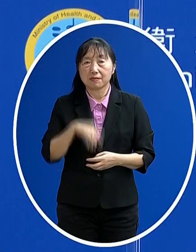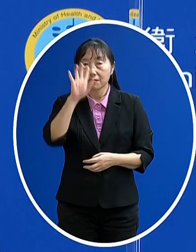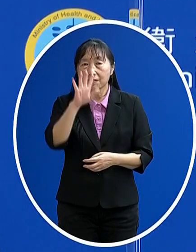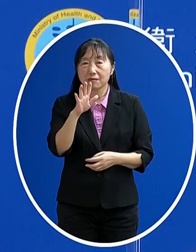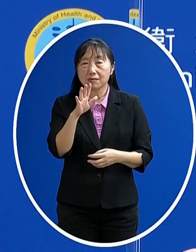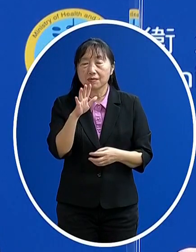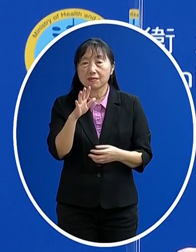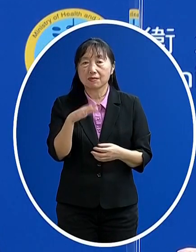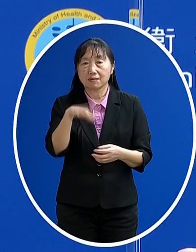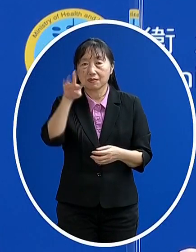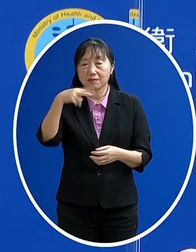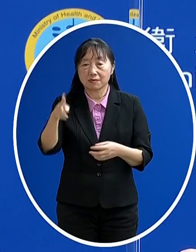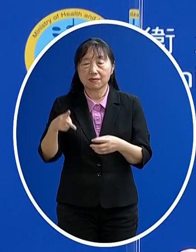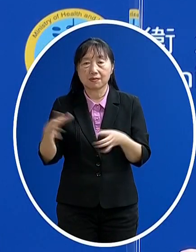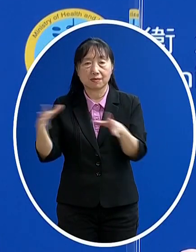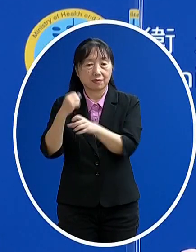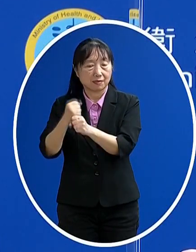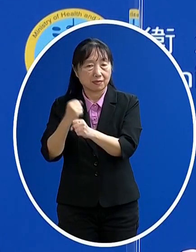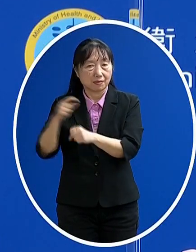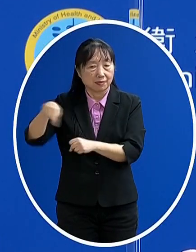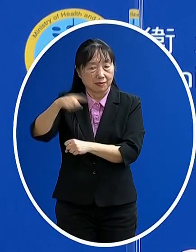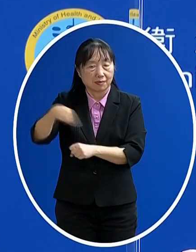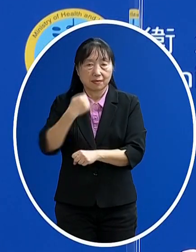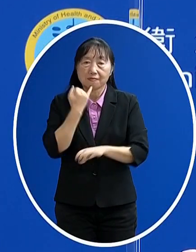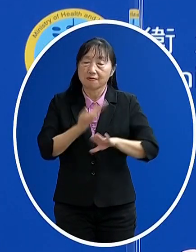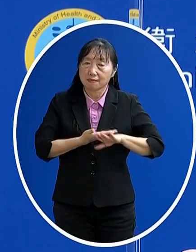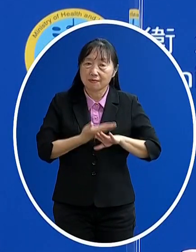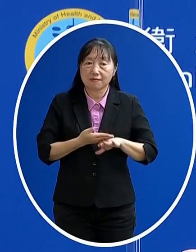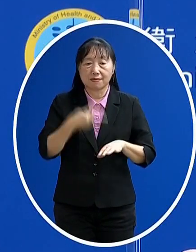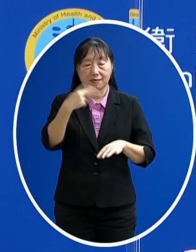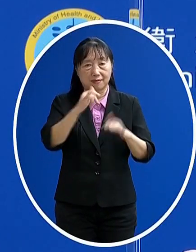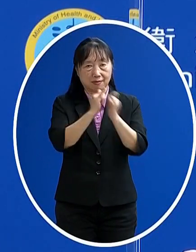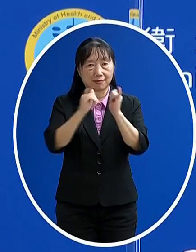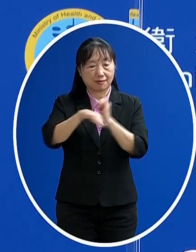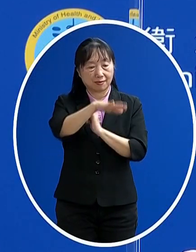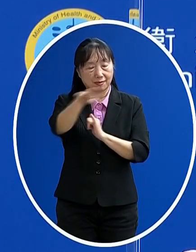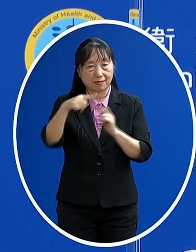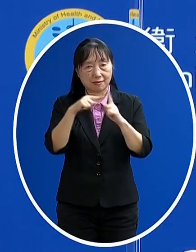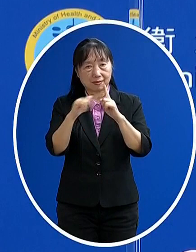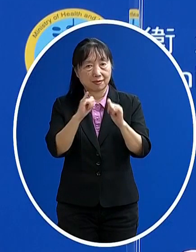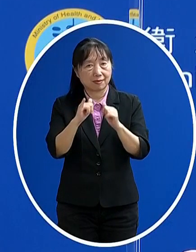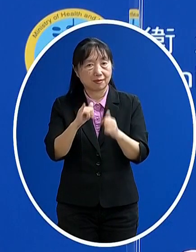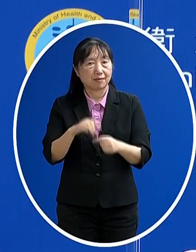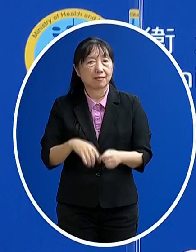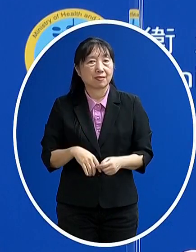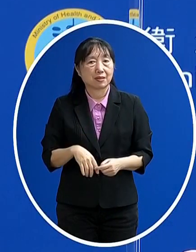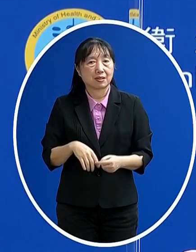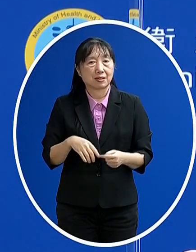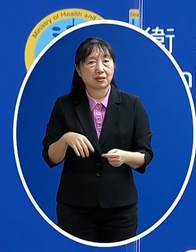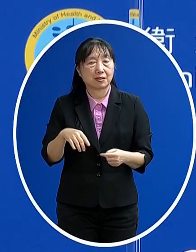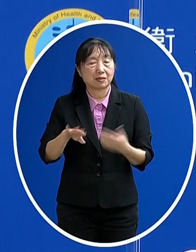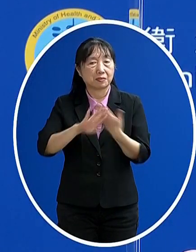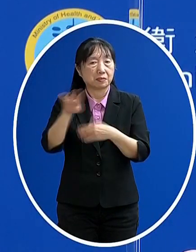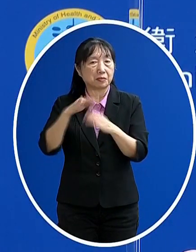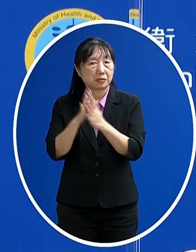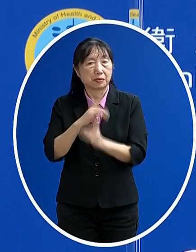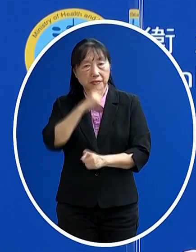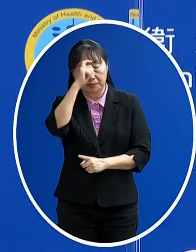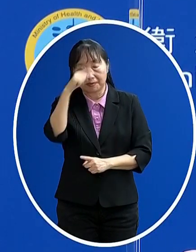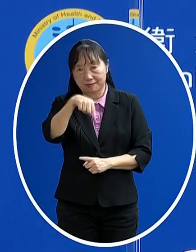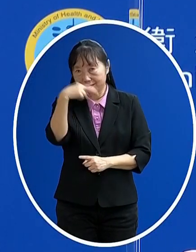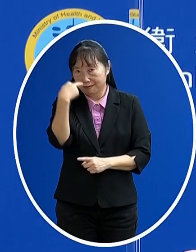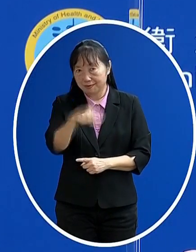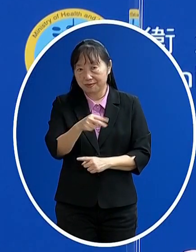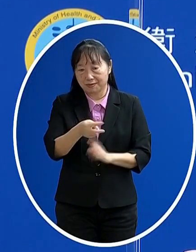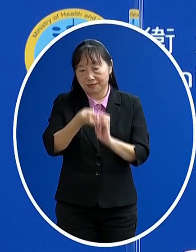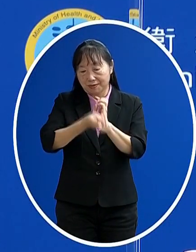部分同仁他们也可以更加的安心，或者社会大众有些外面也有一些期待说，我们是不是可以